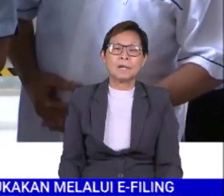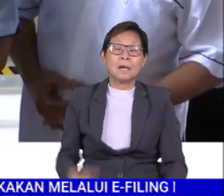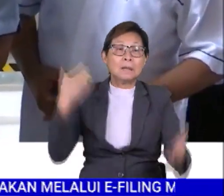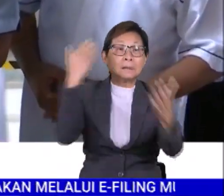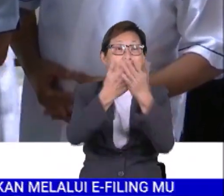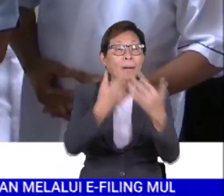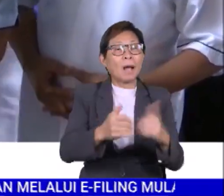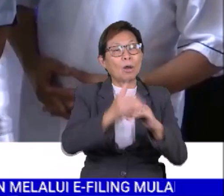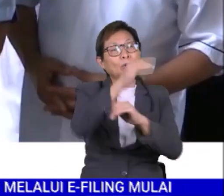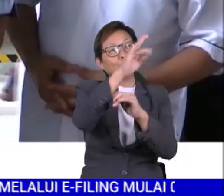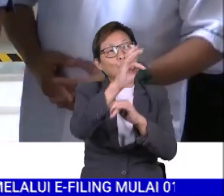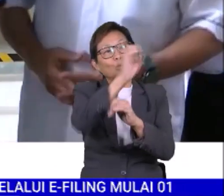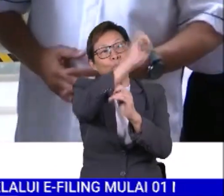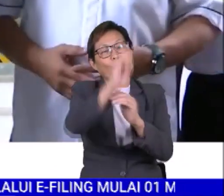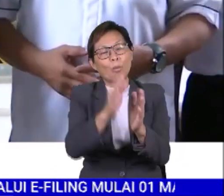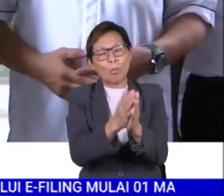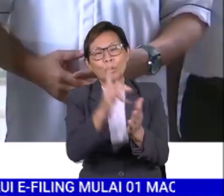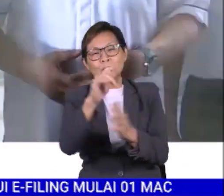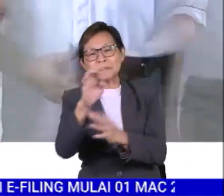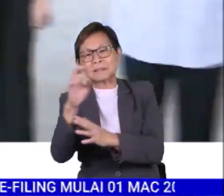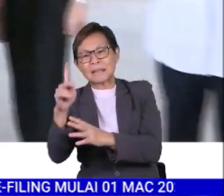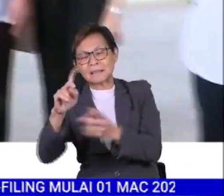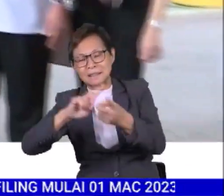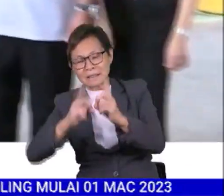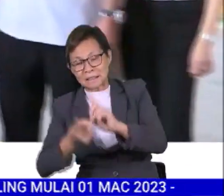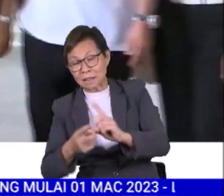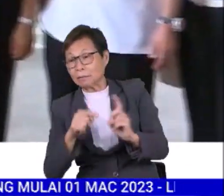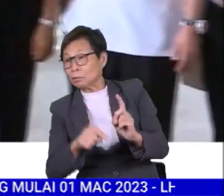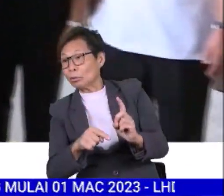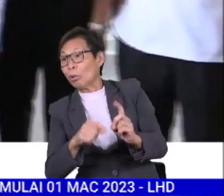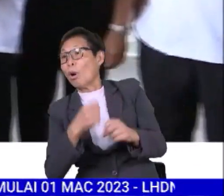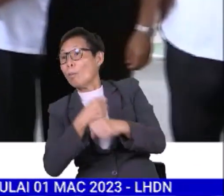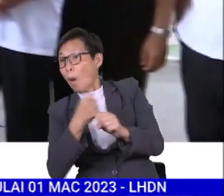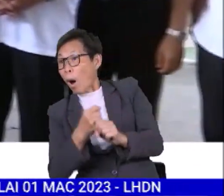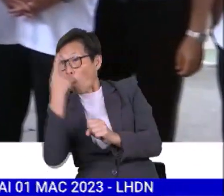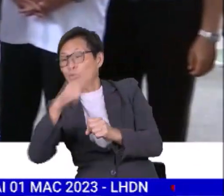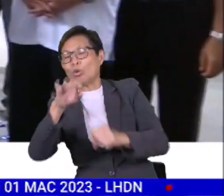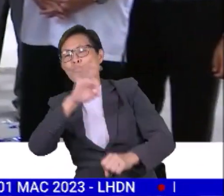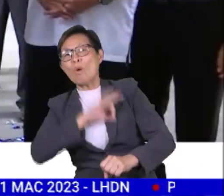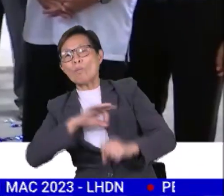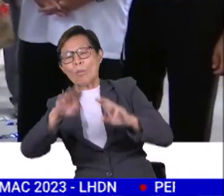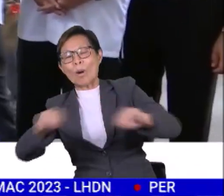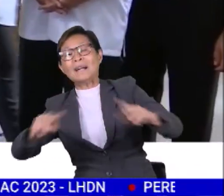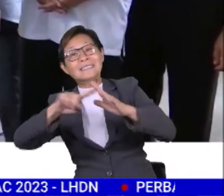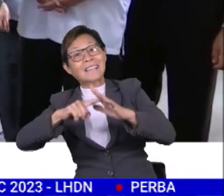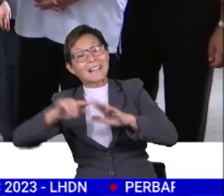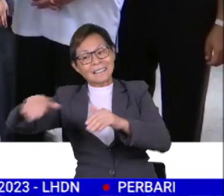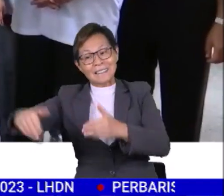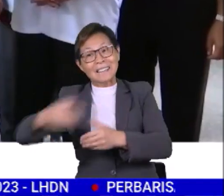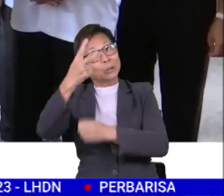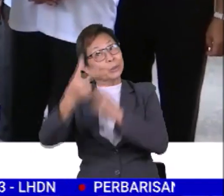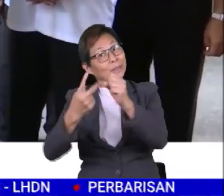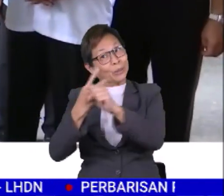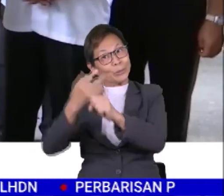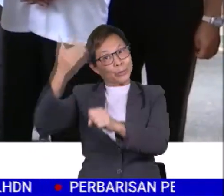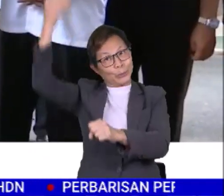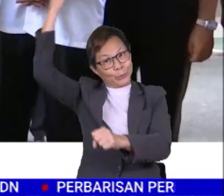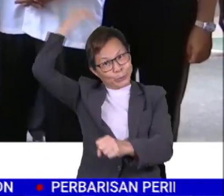Sehingga kini, lebih 70% buku teks digital dihasilkan untuk manfaat pelajar sejak diperkenal 2 tahun lalu.